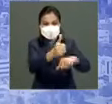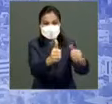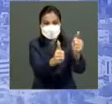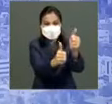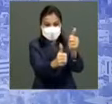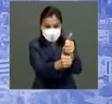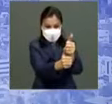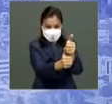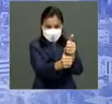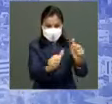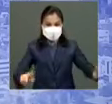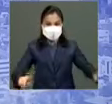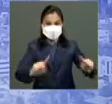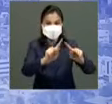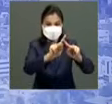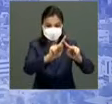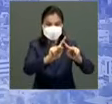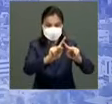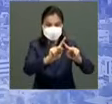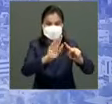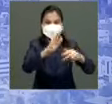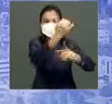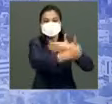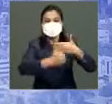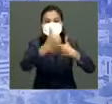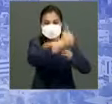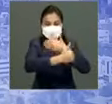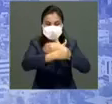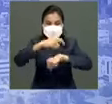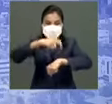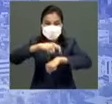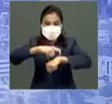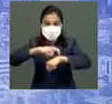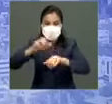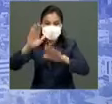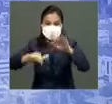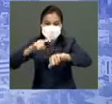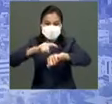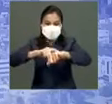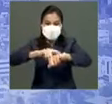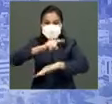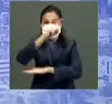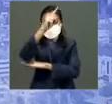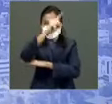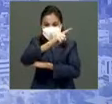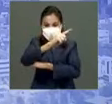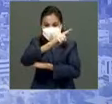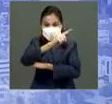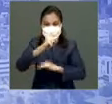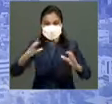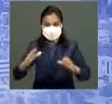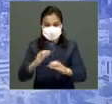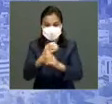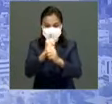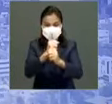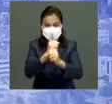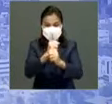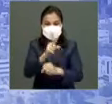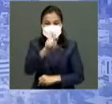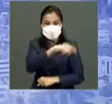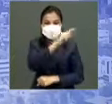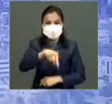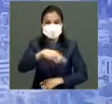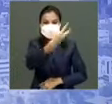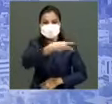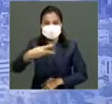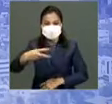านผอ.หมูนะครับที่จะมาในช่วงเวลาสักประมาณบ่ายโมงนะครับเป็นการสรุปในภาคภาษาอังกฤษโดยกระ